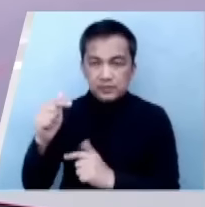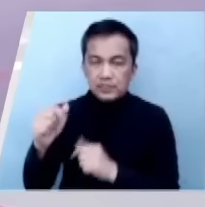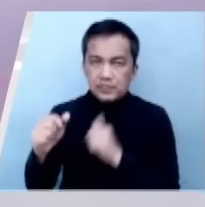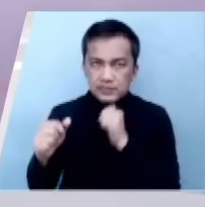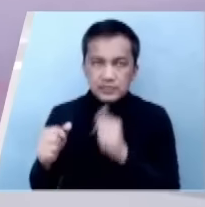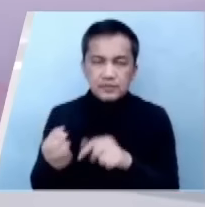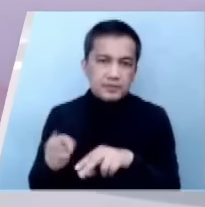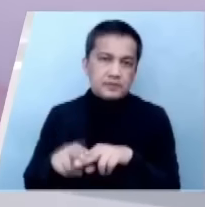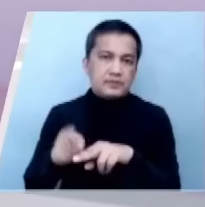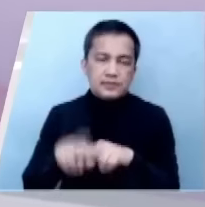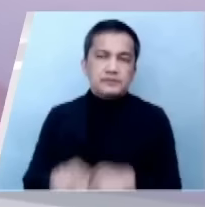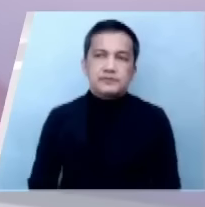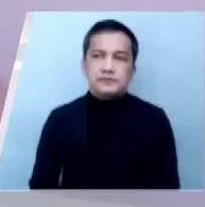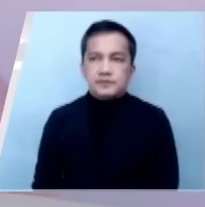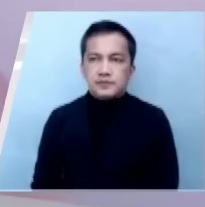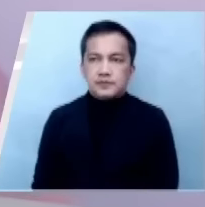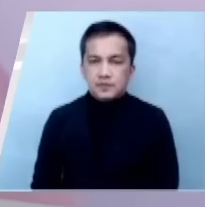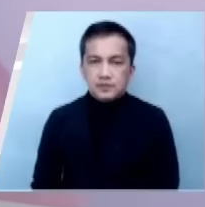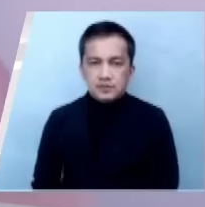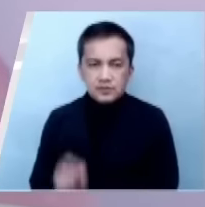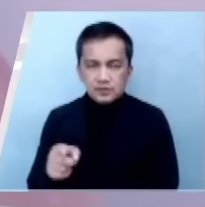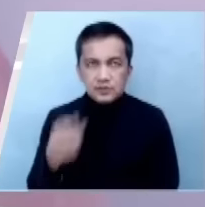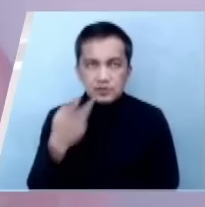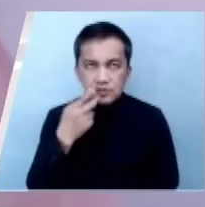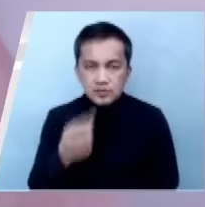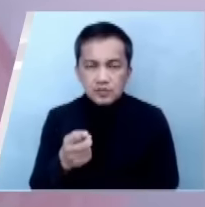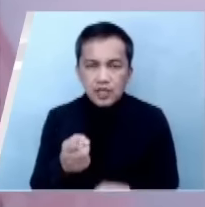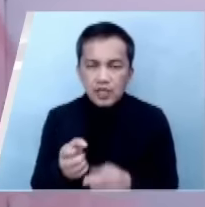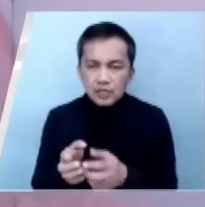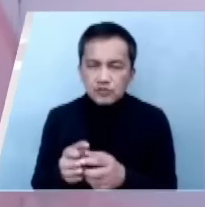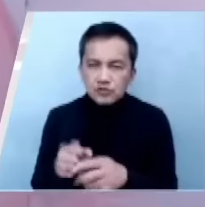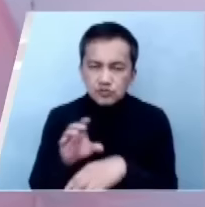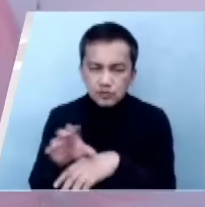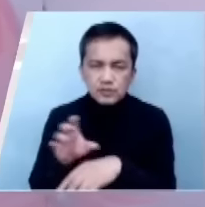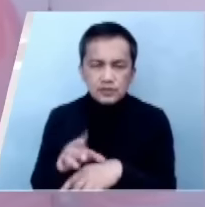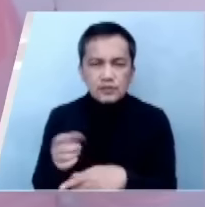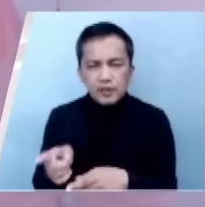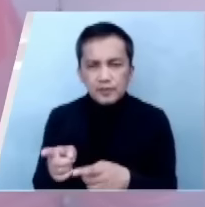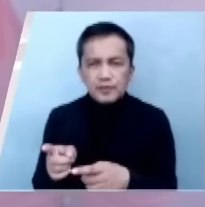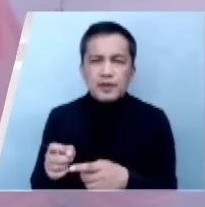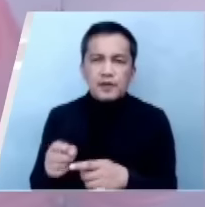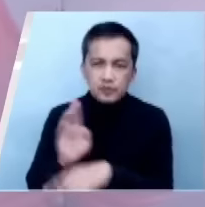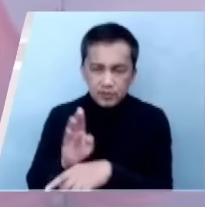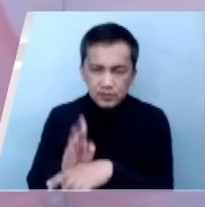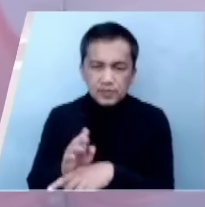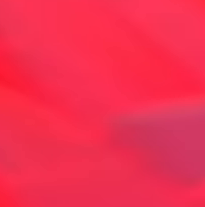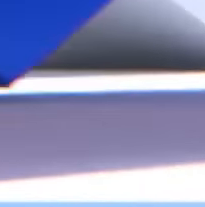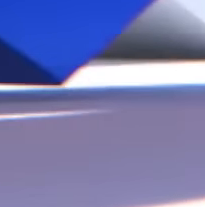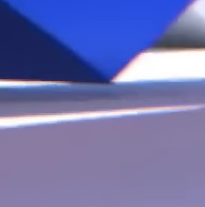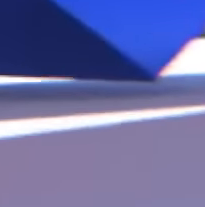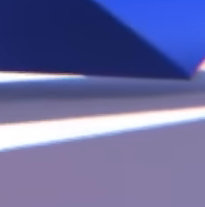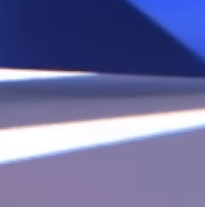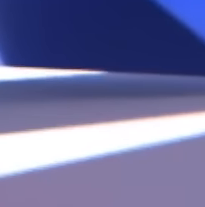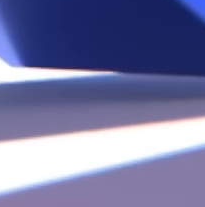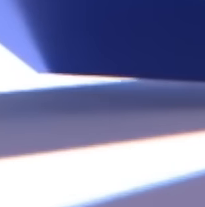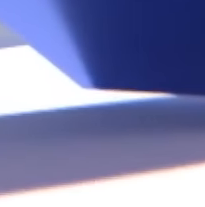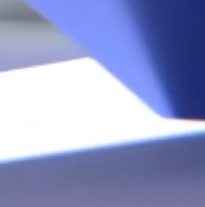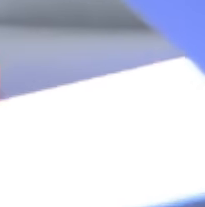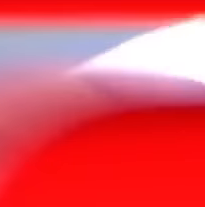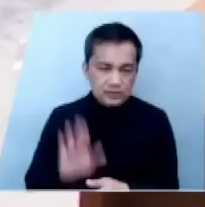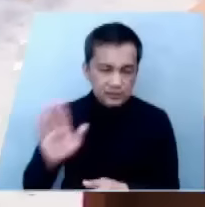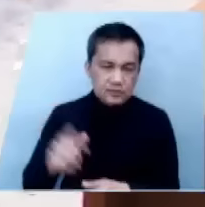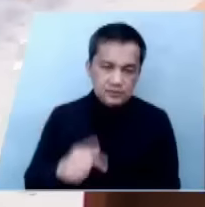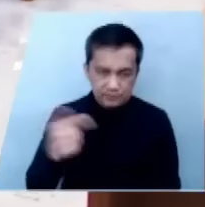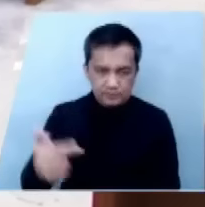pa. Pinulsokan namin ang mga empleyado at negosyante ang boses nila sa pagtutok ni Dano Tingkungko.